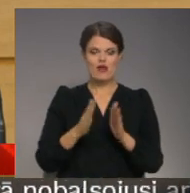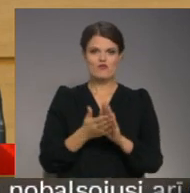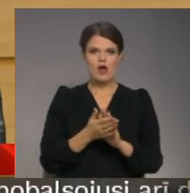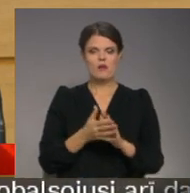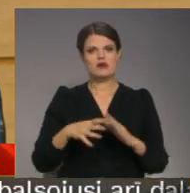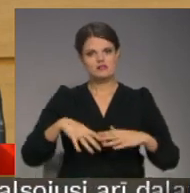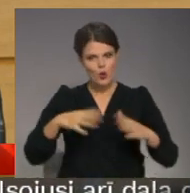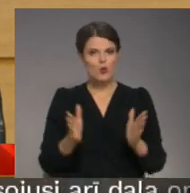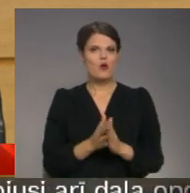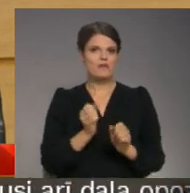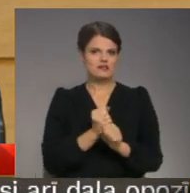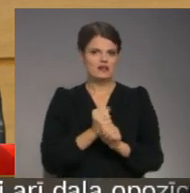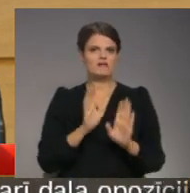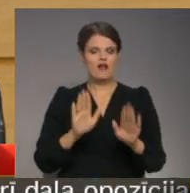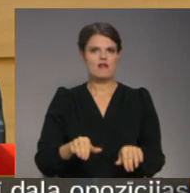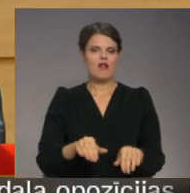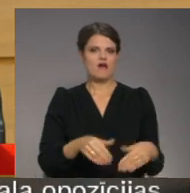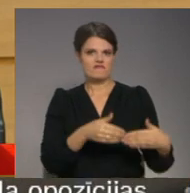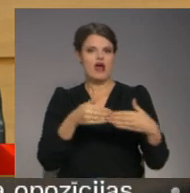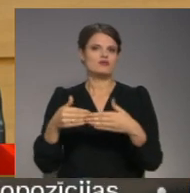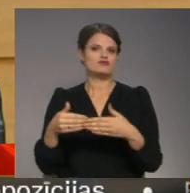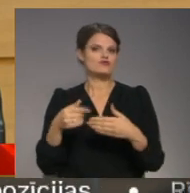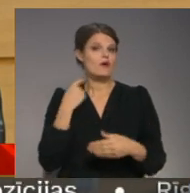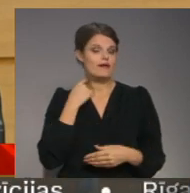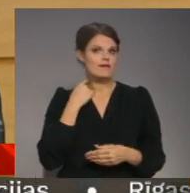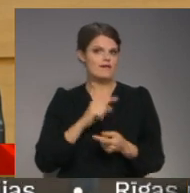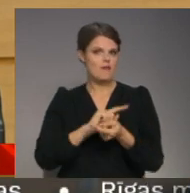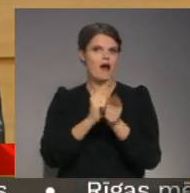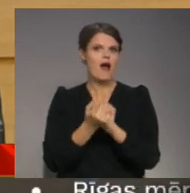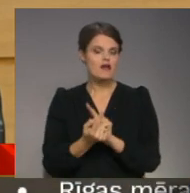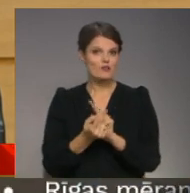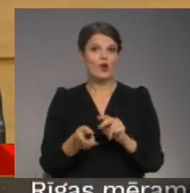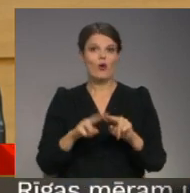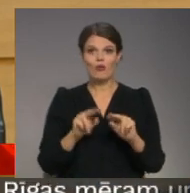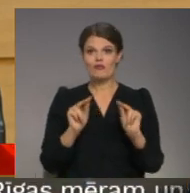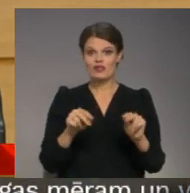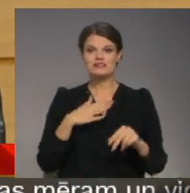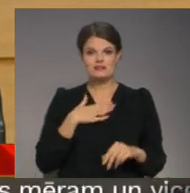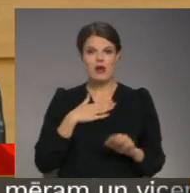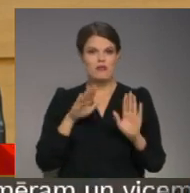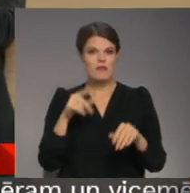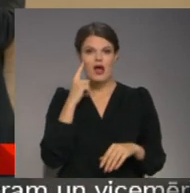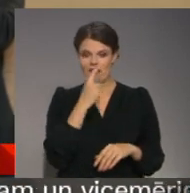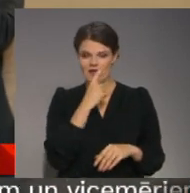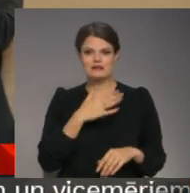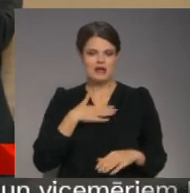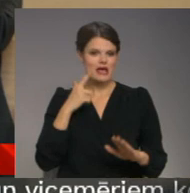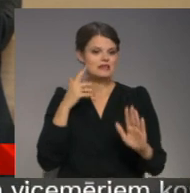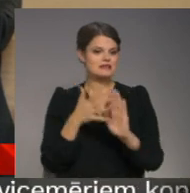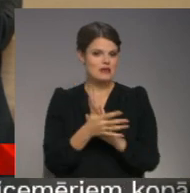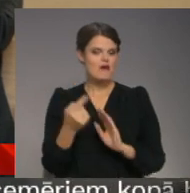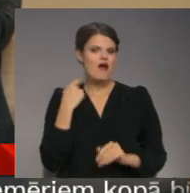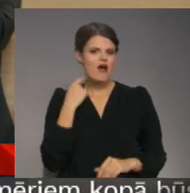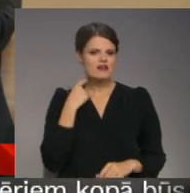strādāt kopā, lai vestu pārmaiņas Rīgā. Un tici man par acīm. Es kaut ko saprotu. Rīga vairs